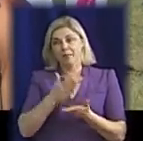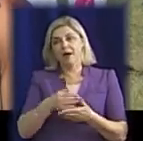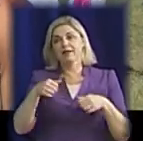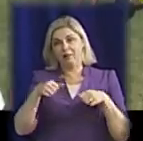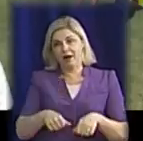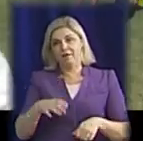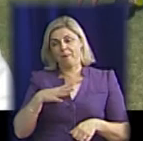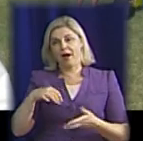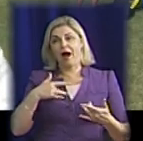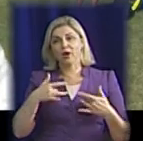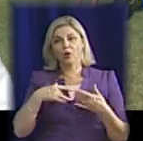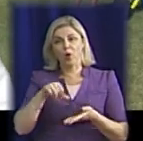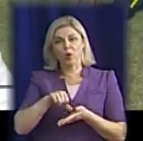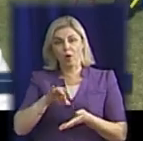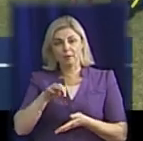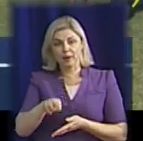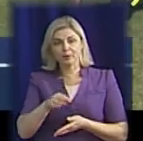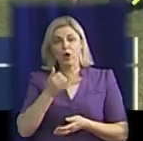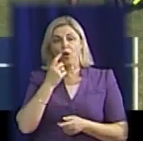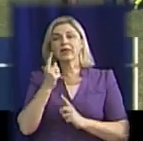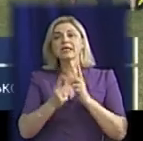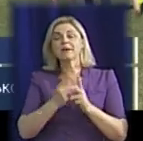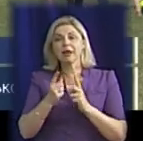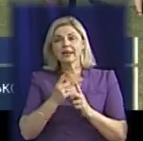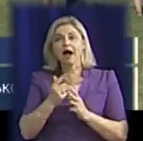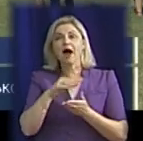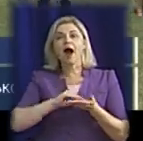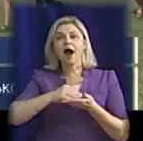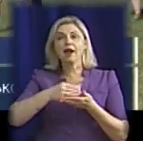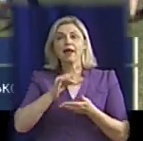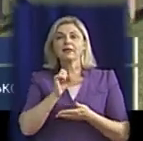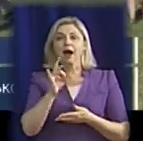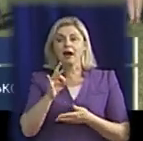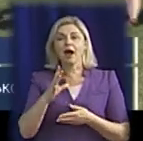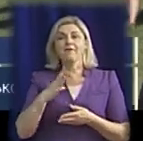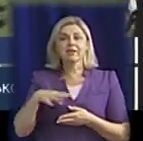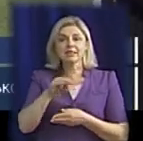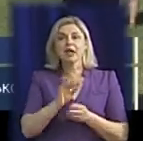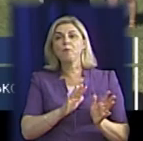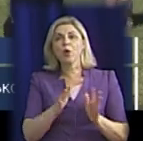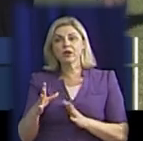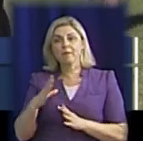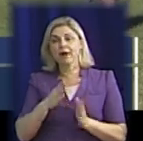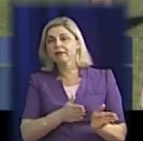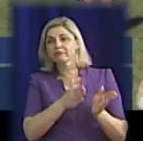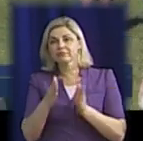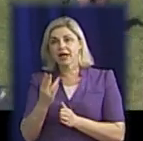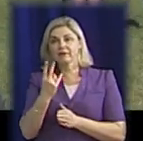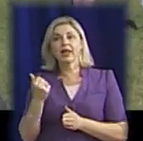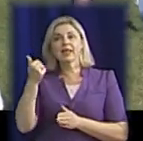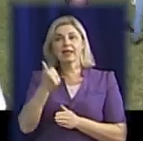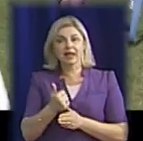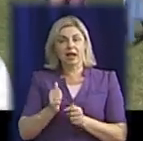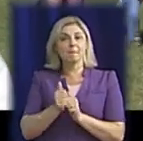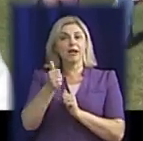актором. Коли була зміна юліанського і григоріанського календаря, всі події були перенесені на 2 тижні вперед. Фактично, це